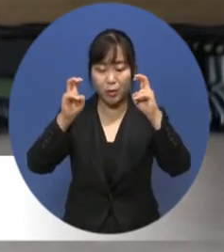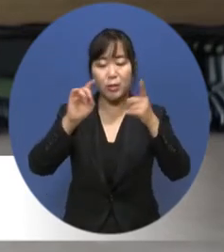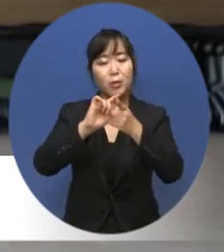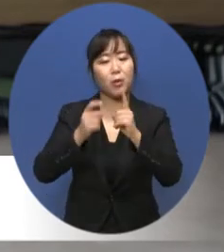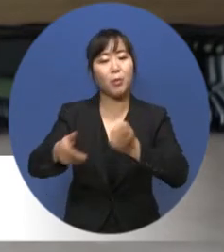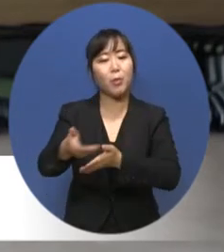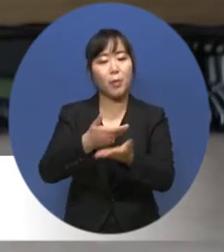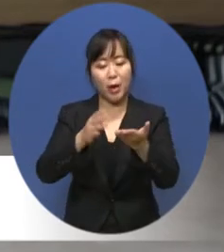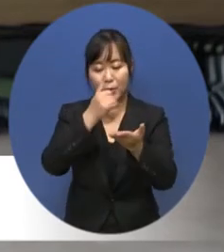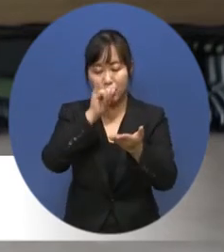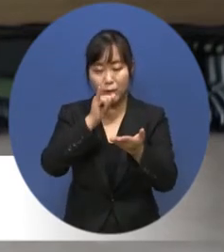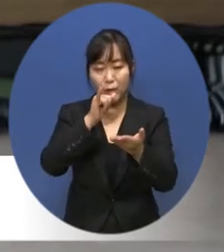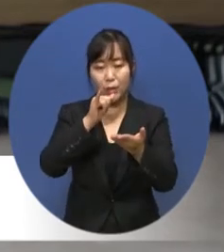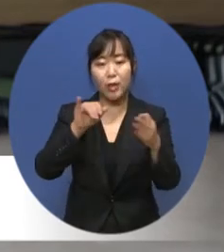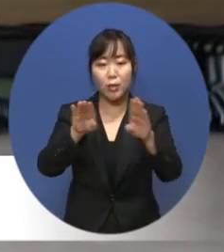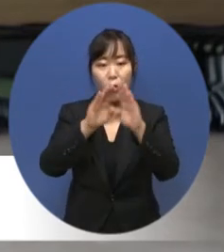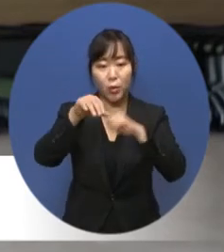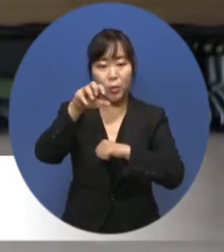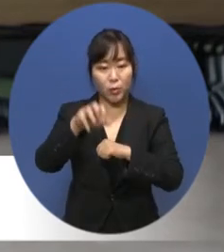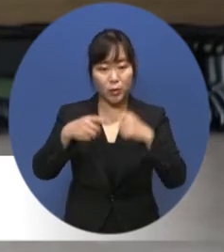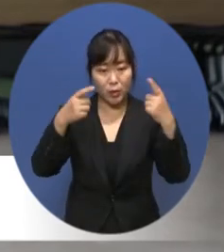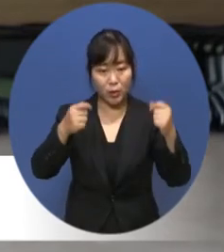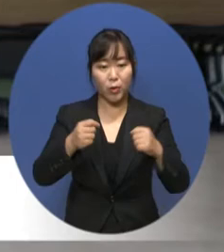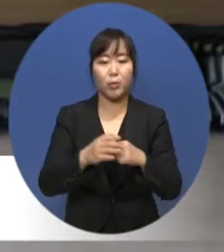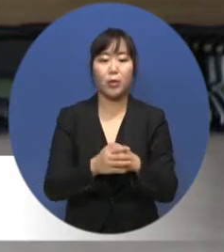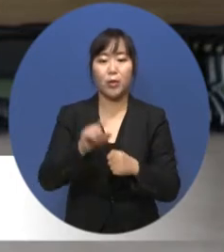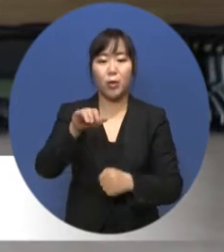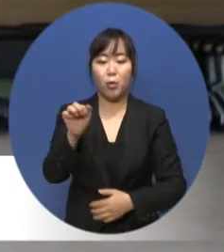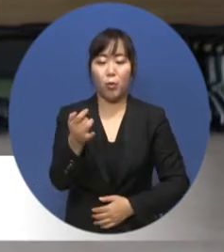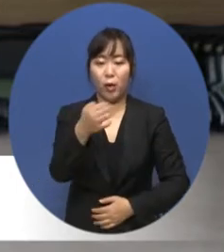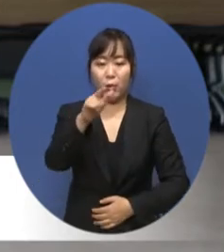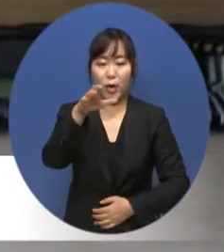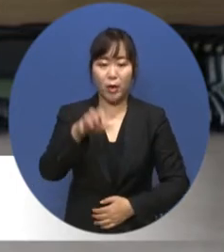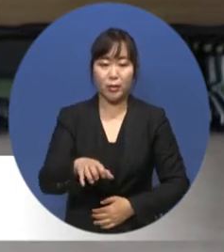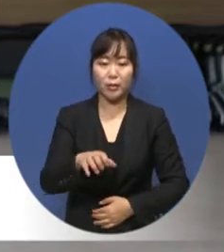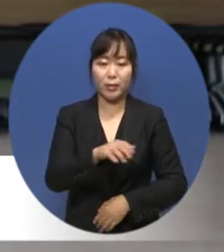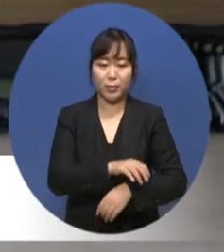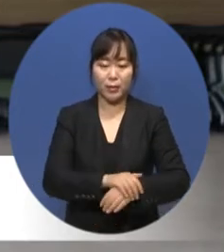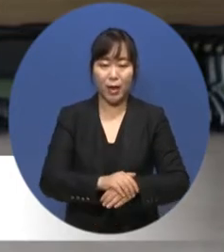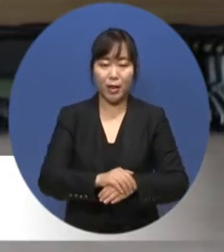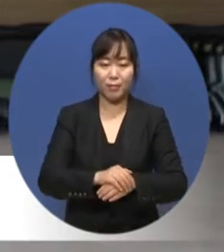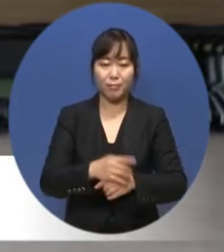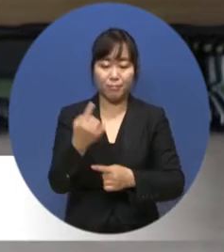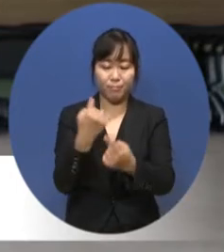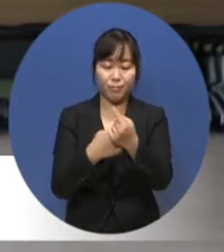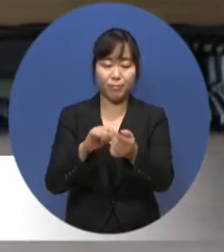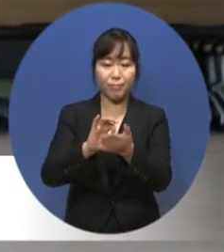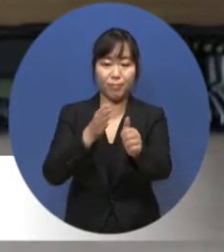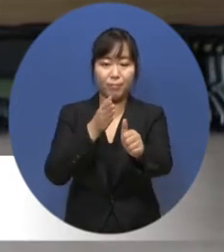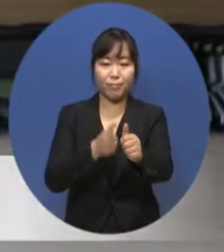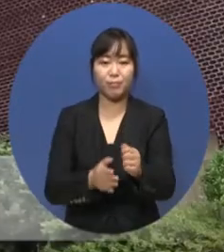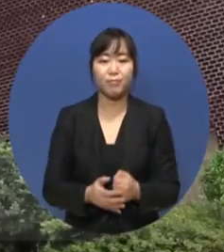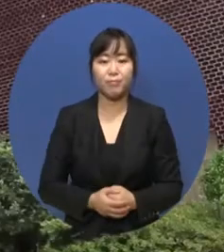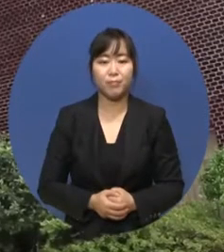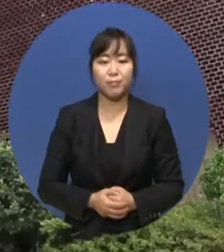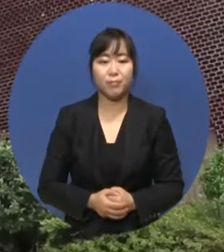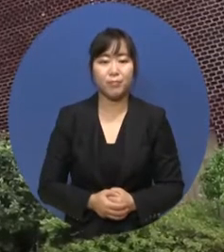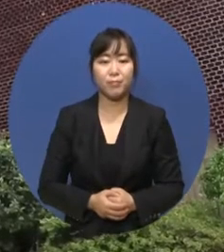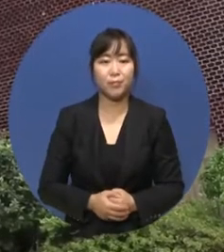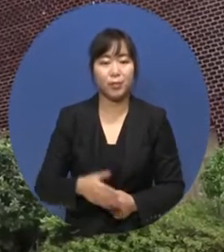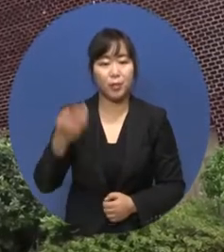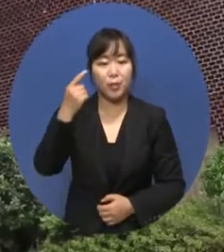소통할 수 있는 열린 공간으로서 저희 여수 상공회의소 회관을 적극적으로 활용할 예정입니다.